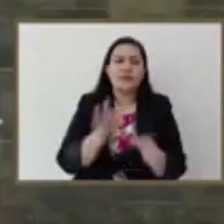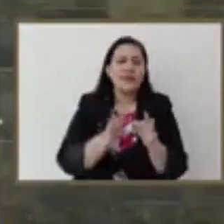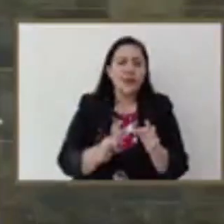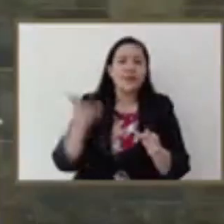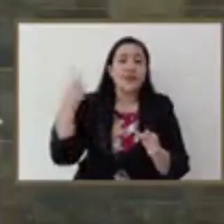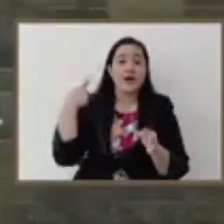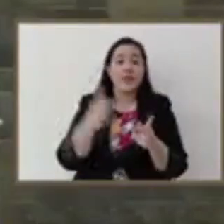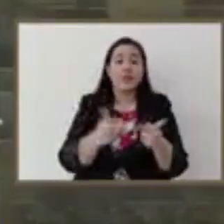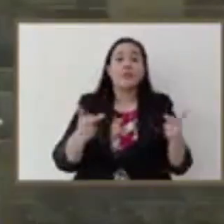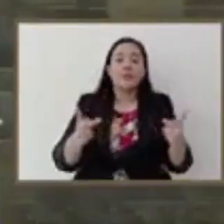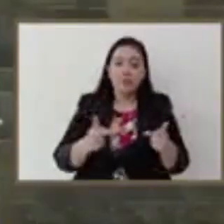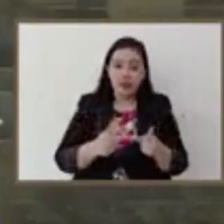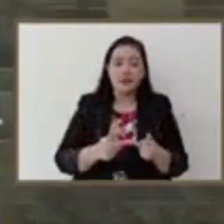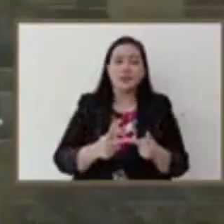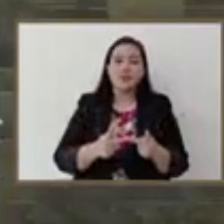dapat